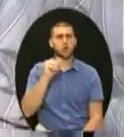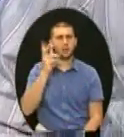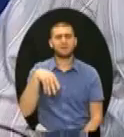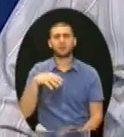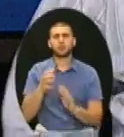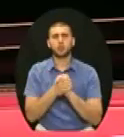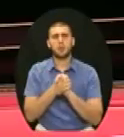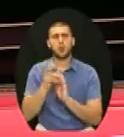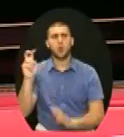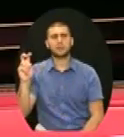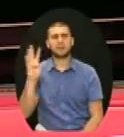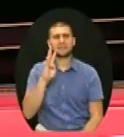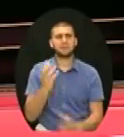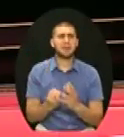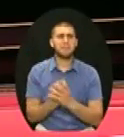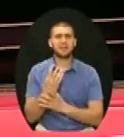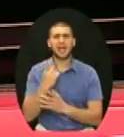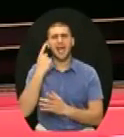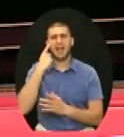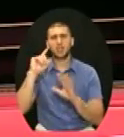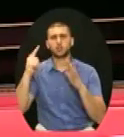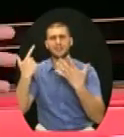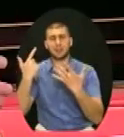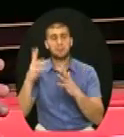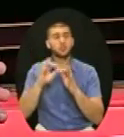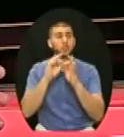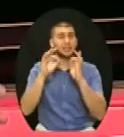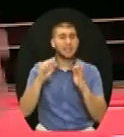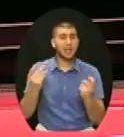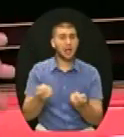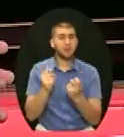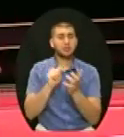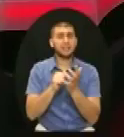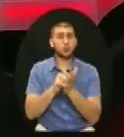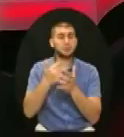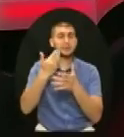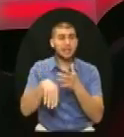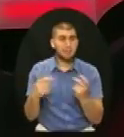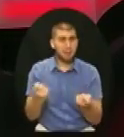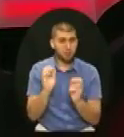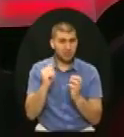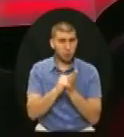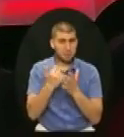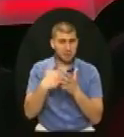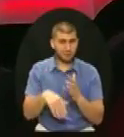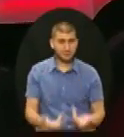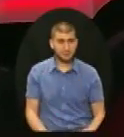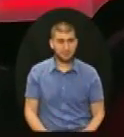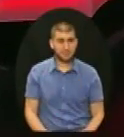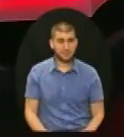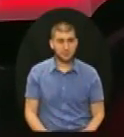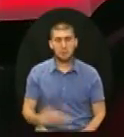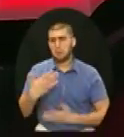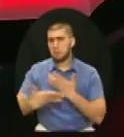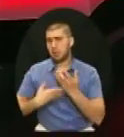לעוזי בן זימן, מייסד העין השביעית. אז מה שהתחיל בקמפיין של עיתונים, מסתיים בקמפיין של עיתונים? אגב,